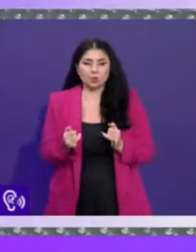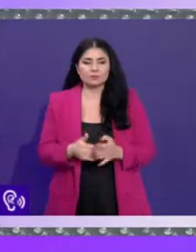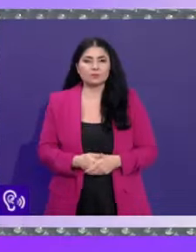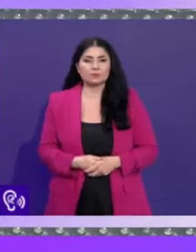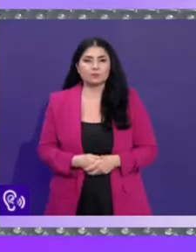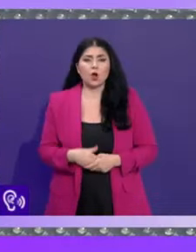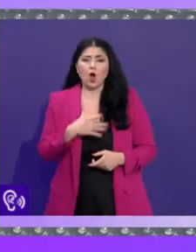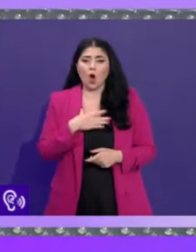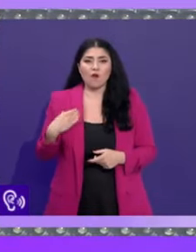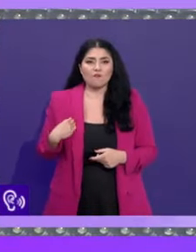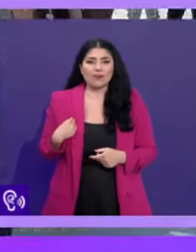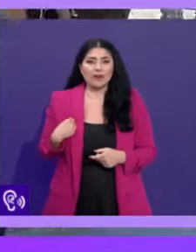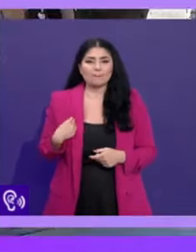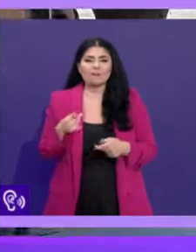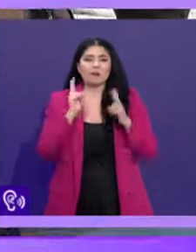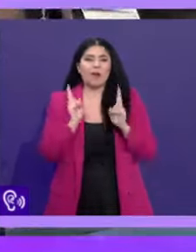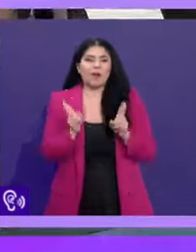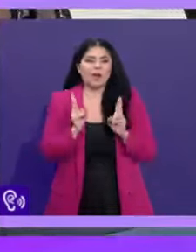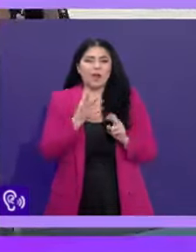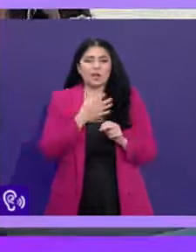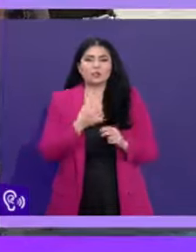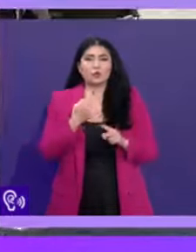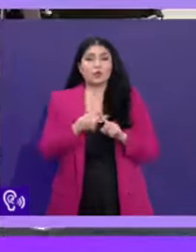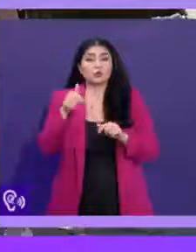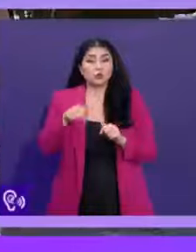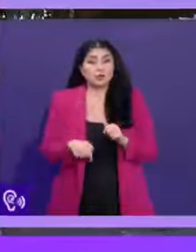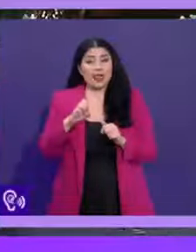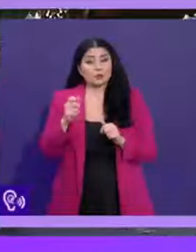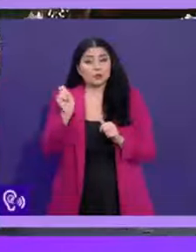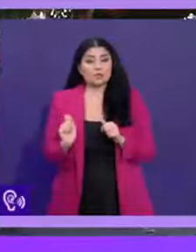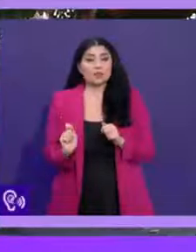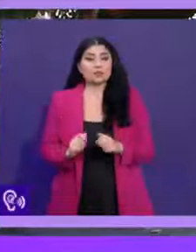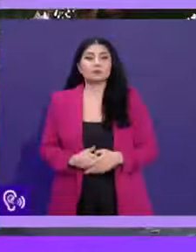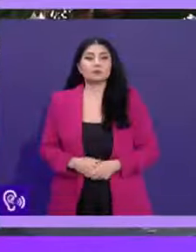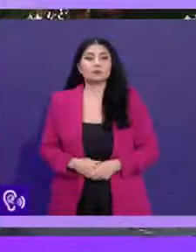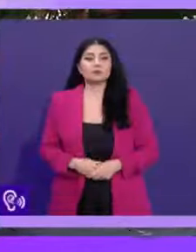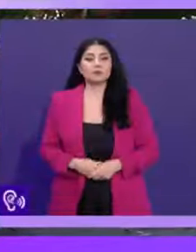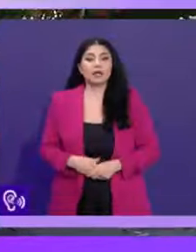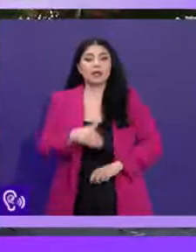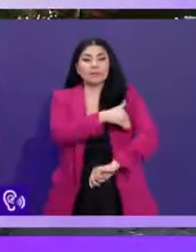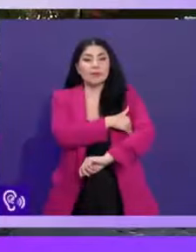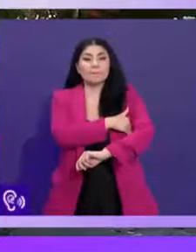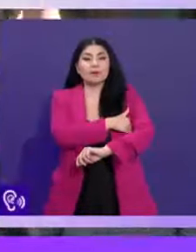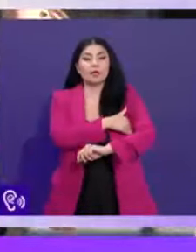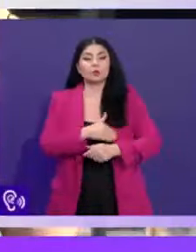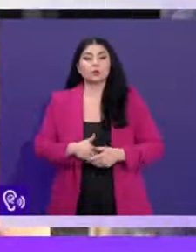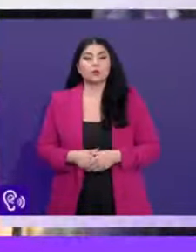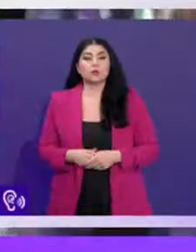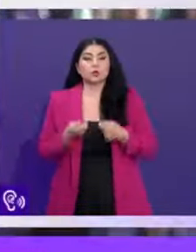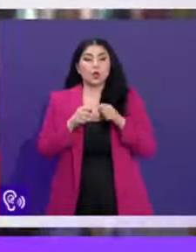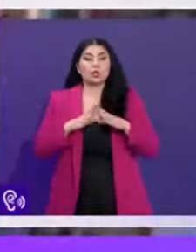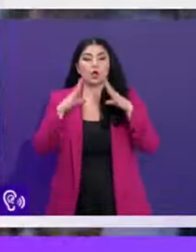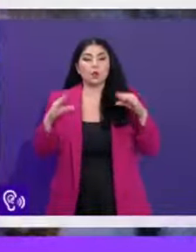în general instabilă se va răcori chiar și în partea de sud-est a țării, astfel încât temperaturile la scara întregii țări